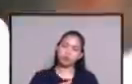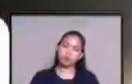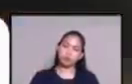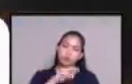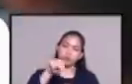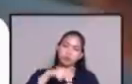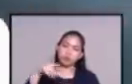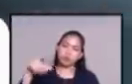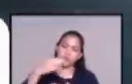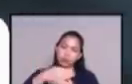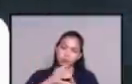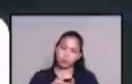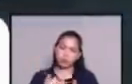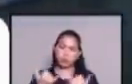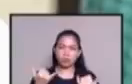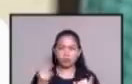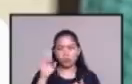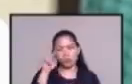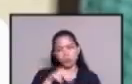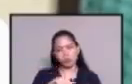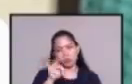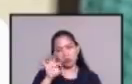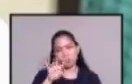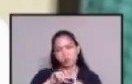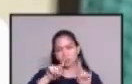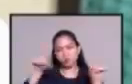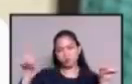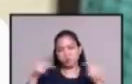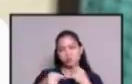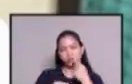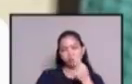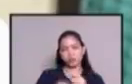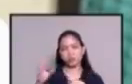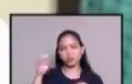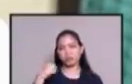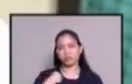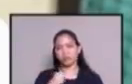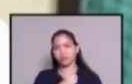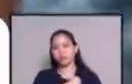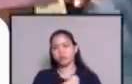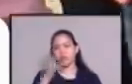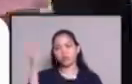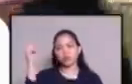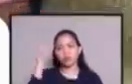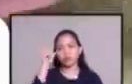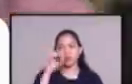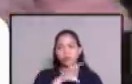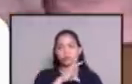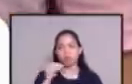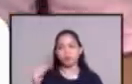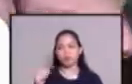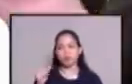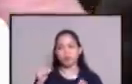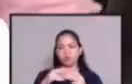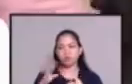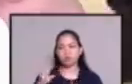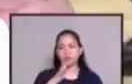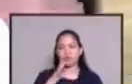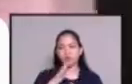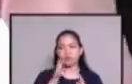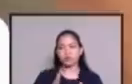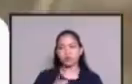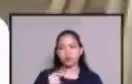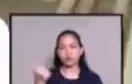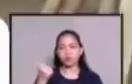budget ngayong 2019. Pero may aligasyon sa Senador Panfilo Lacson na ginalaw ni House Speaker Gloria Arroyo